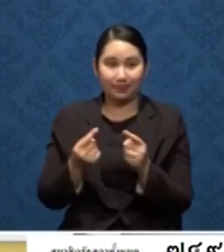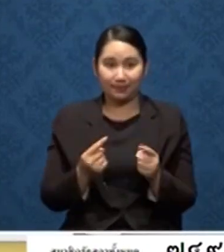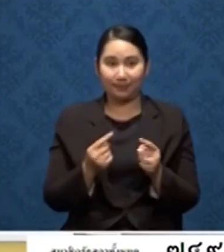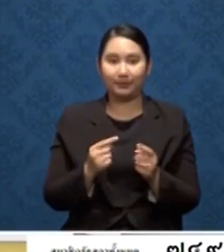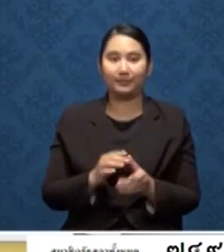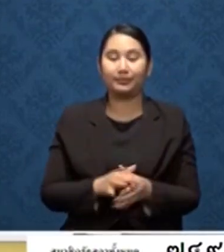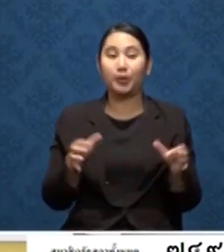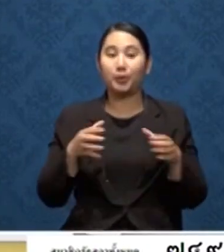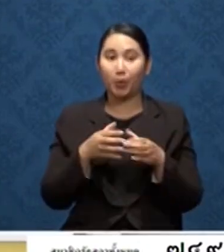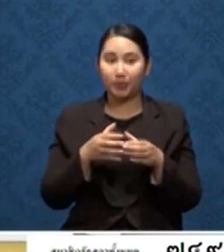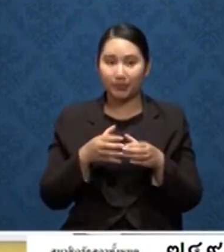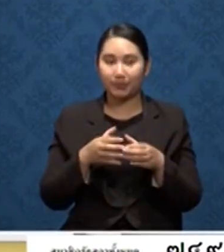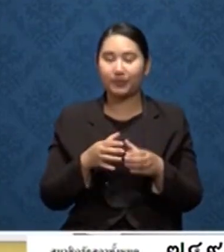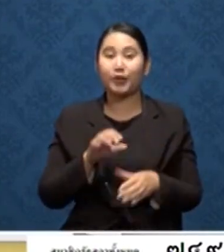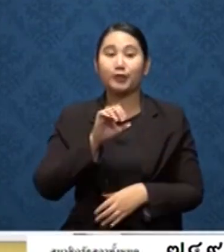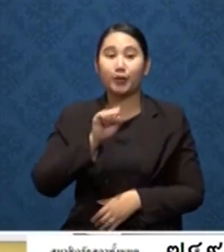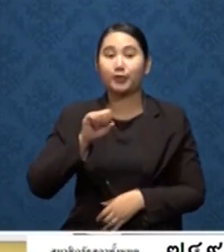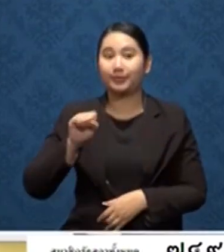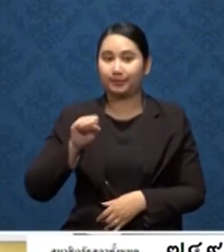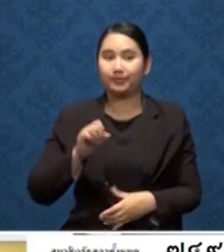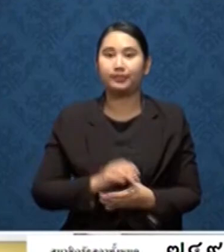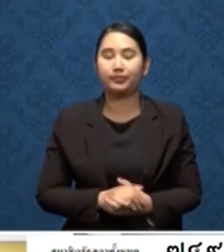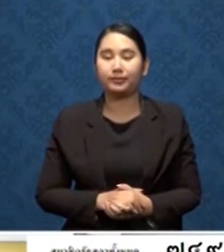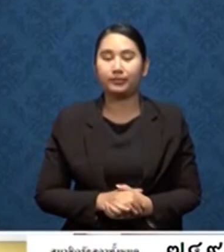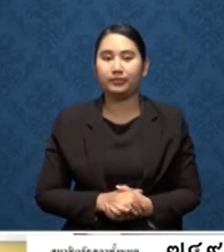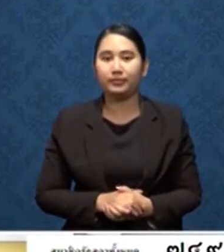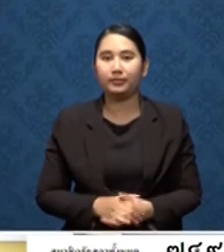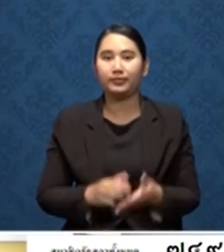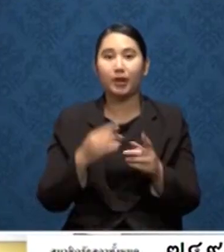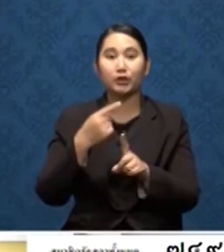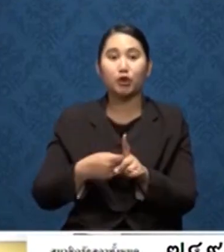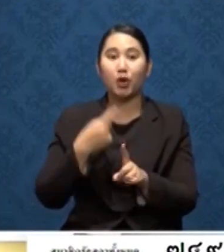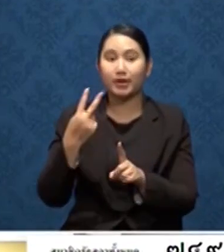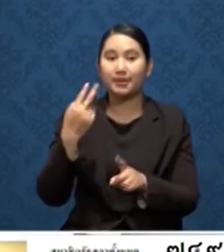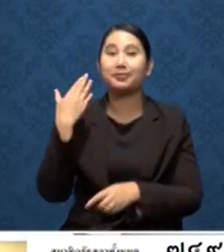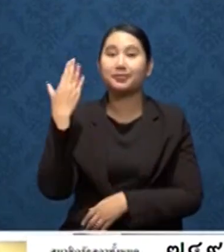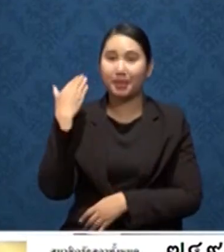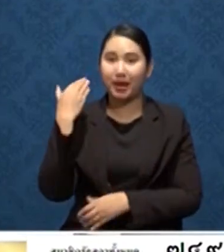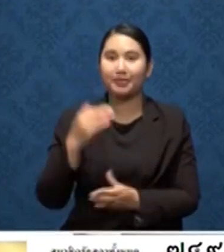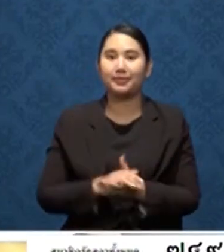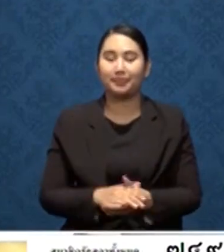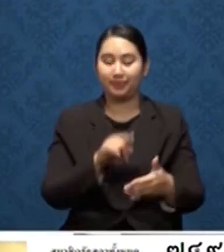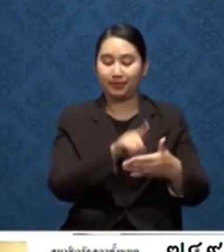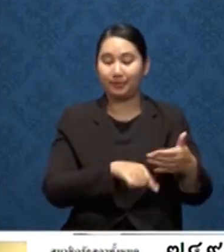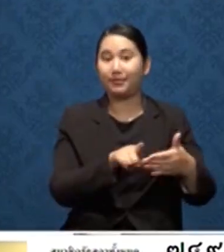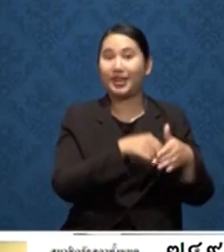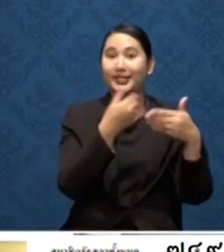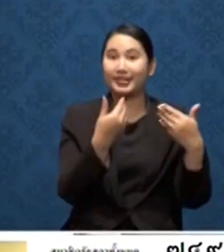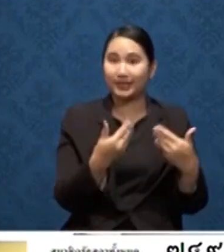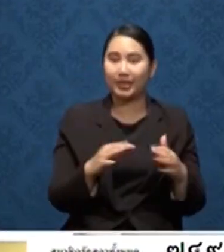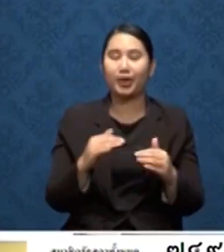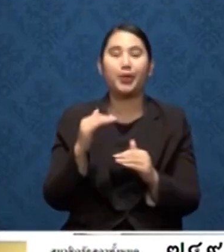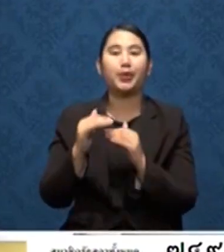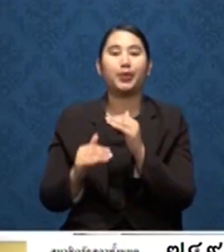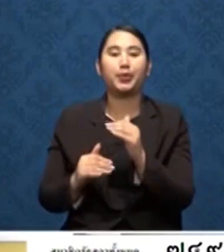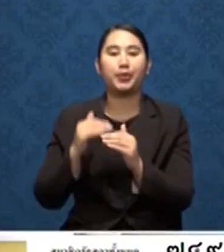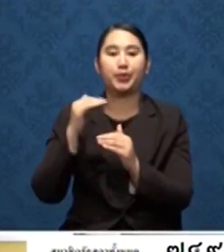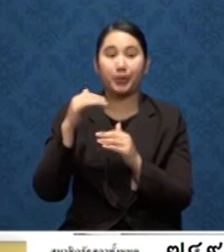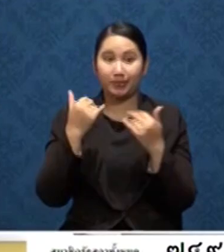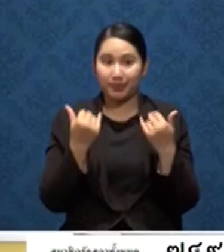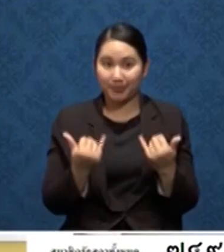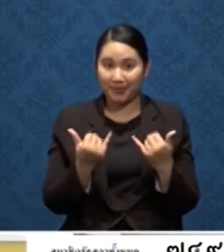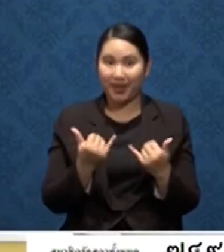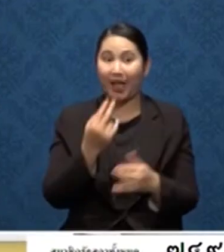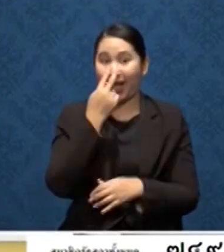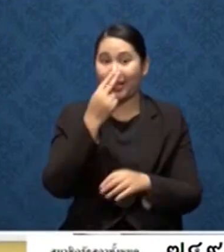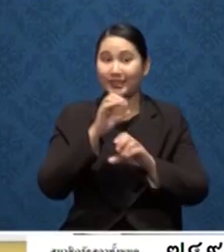สังคมและยิ่งไปกว่านั้นเหตุการณ์ 2เดือนที่ผ่านมาหลังจากการเลือกตั้งเดินทางมาถึงวันนี้นี้ก็